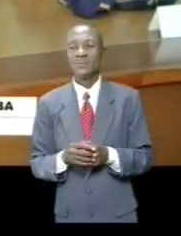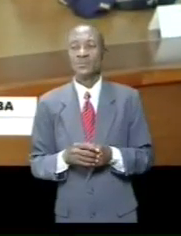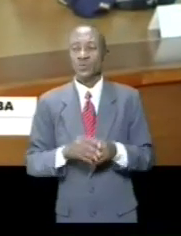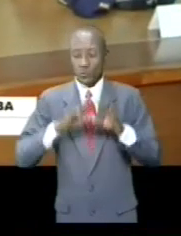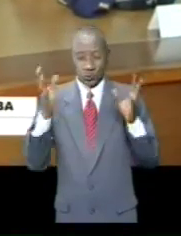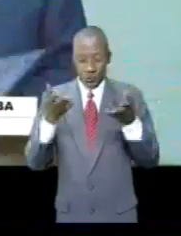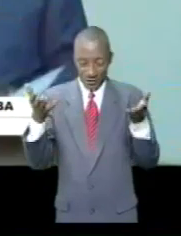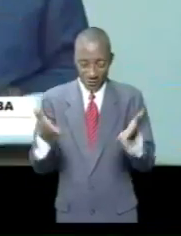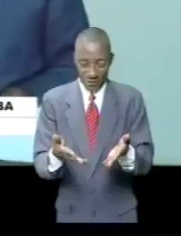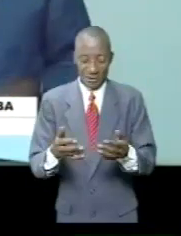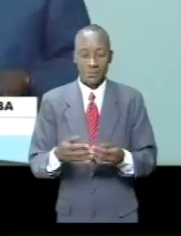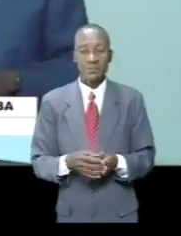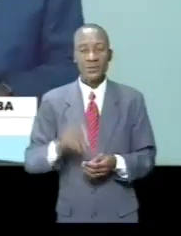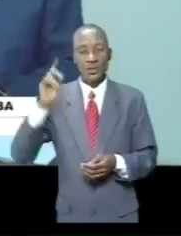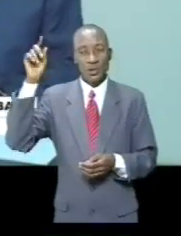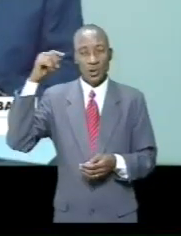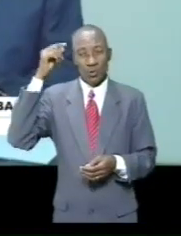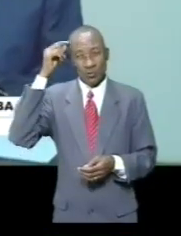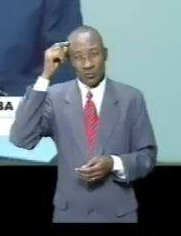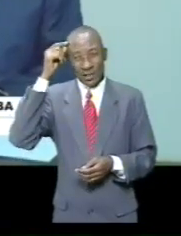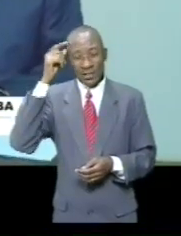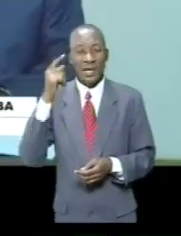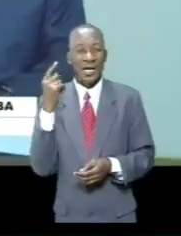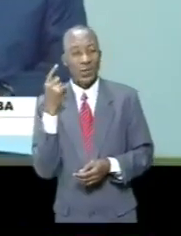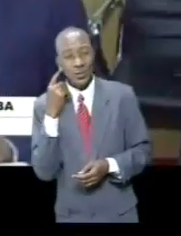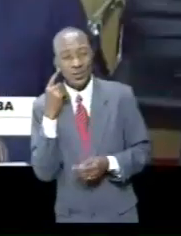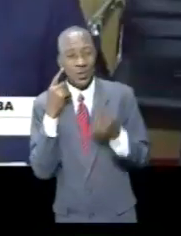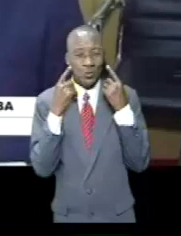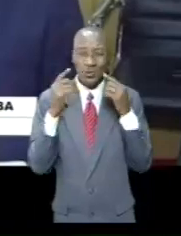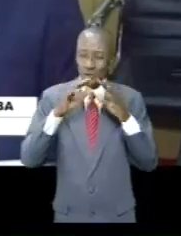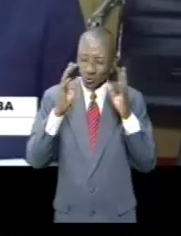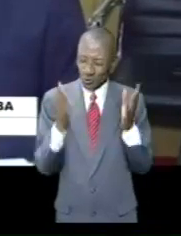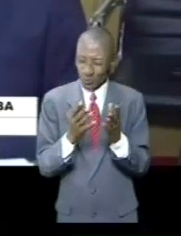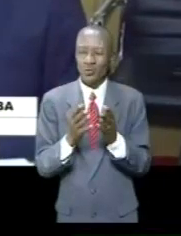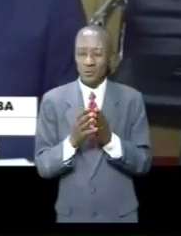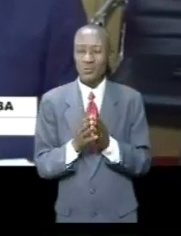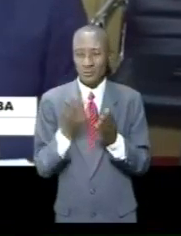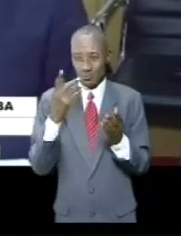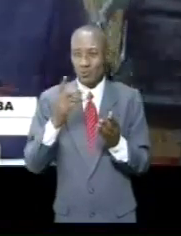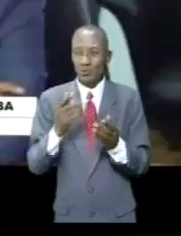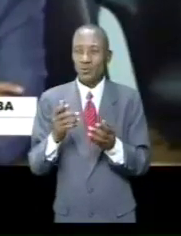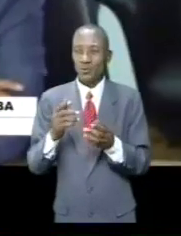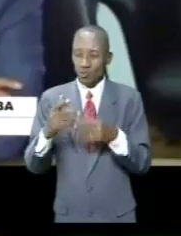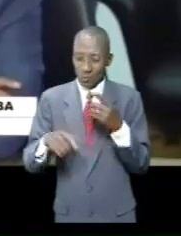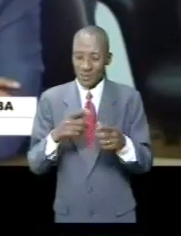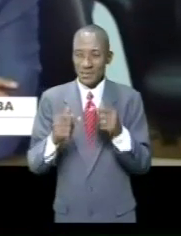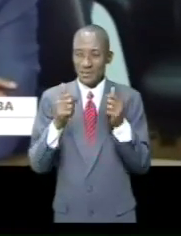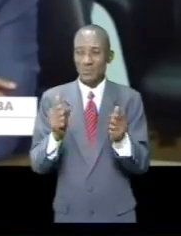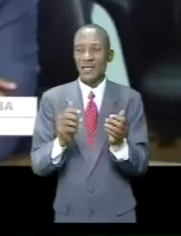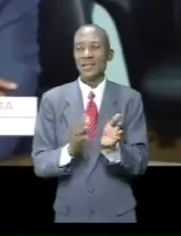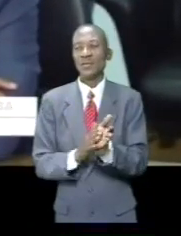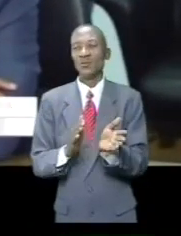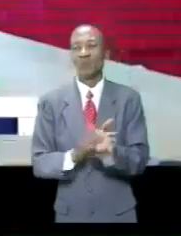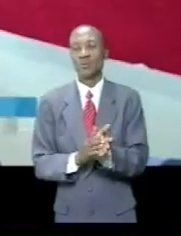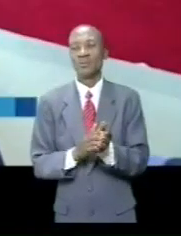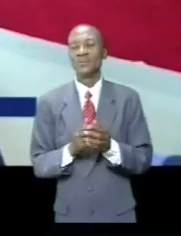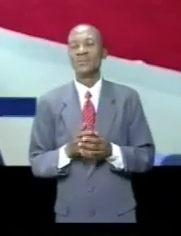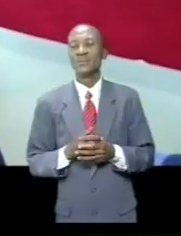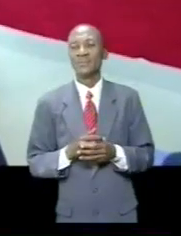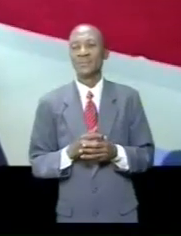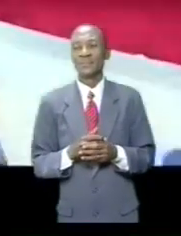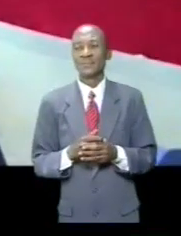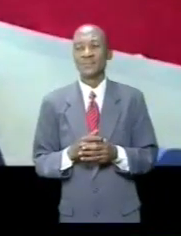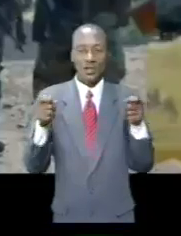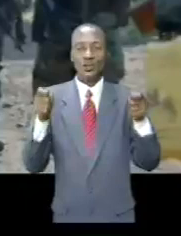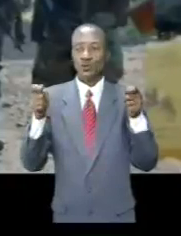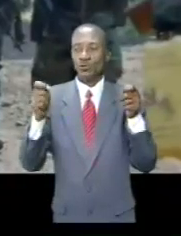le gouvernement prend en compte toutes les dimensions des préoccupations autour de la réouverture des écoles et des universités en